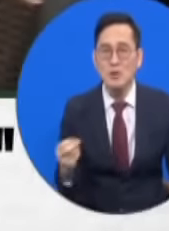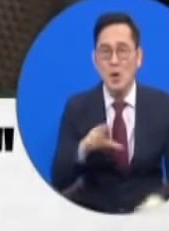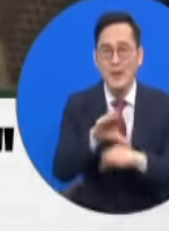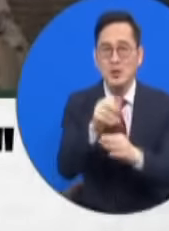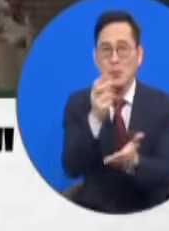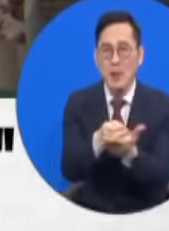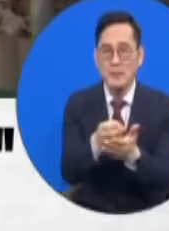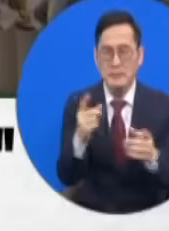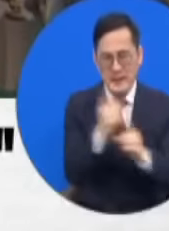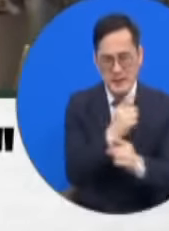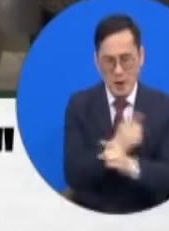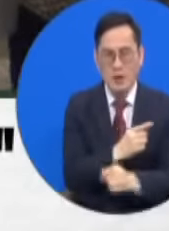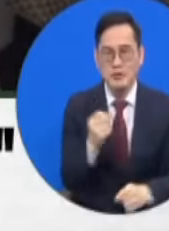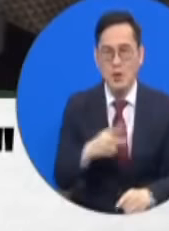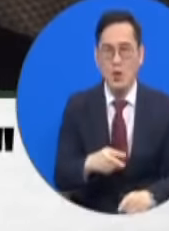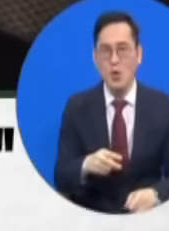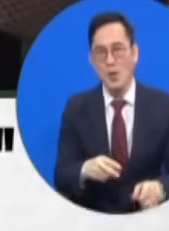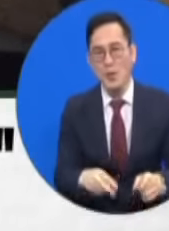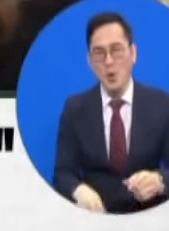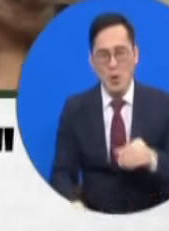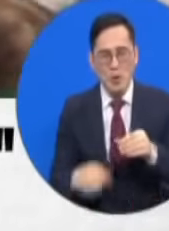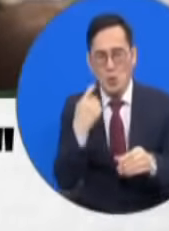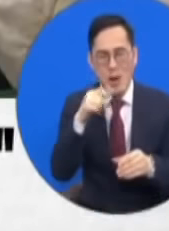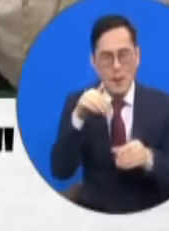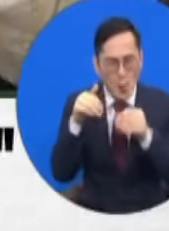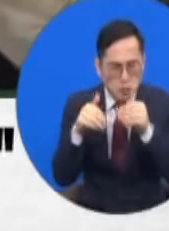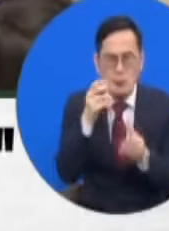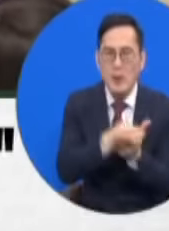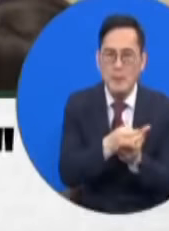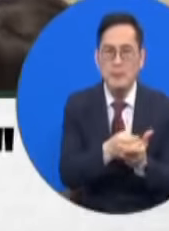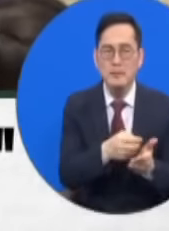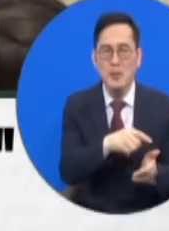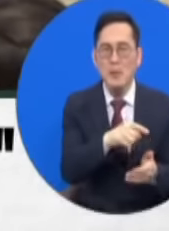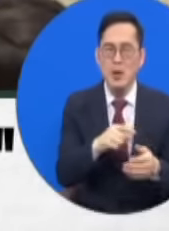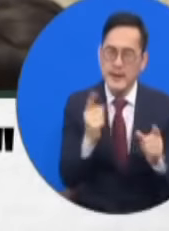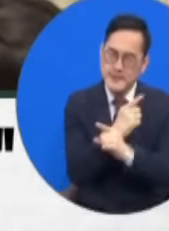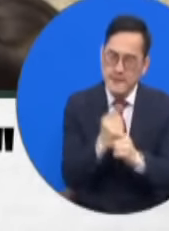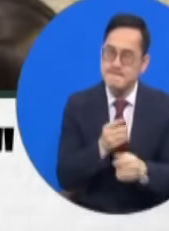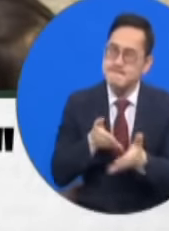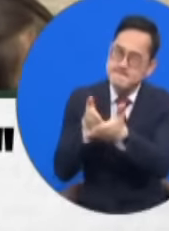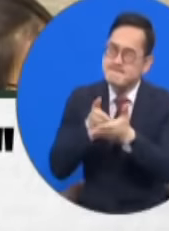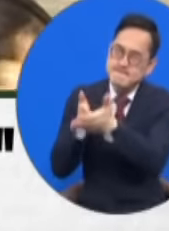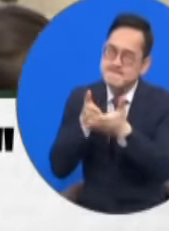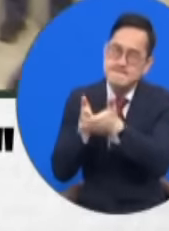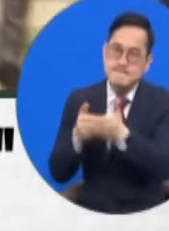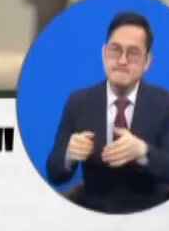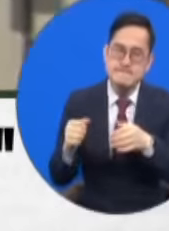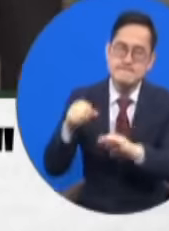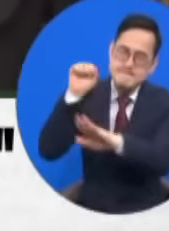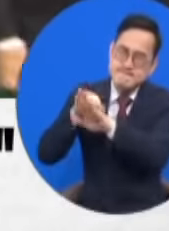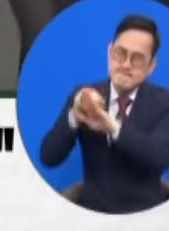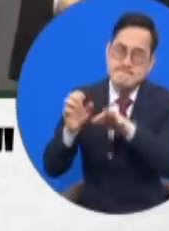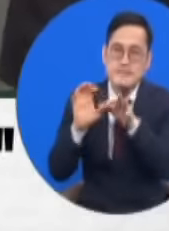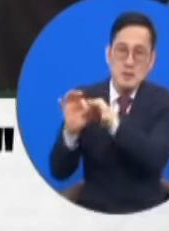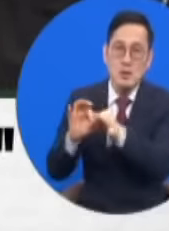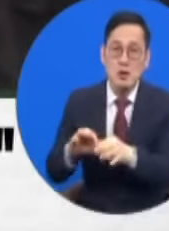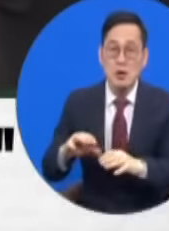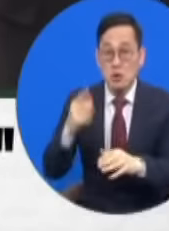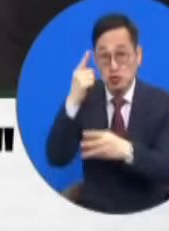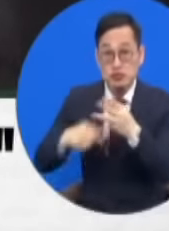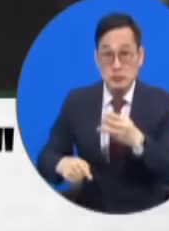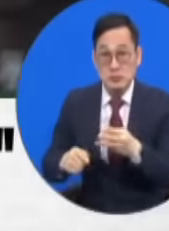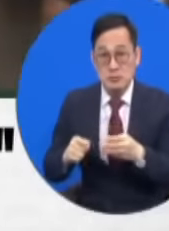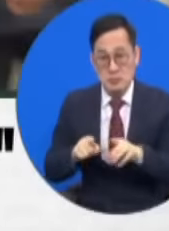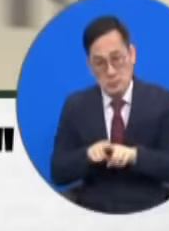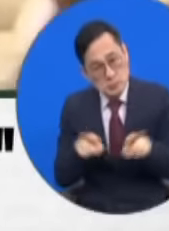개정한다고 밀어붙이고 노란봉투법 개정한다고 밀어붙이고 일부러 싸움을 유도하는 듯한 그런 모습을 통해가지고 윤석열 정부가 가고자 하는 길을 못